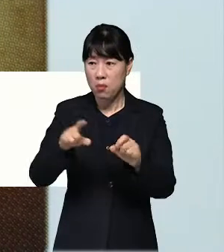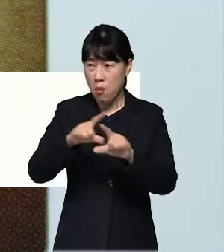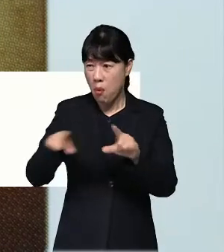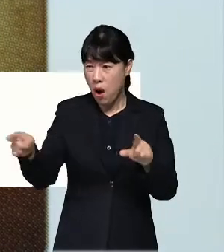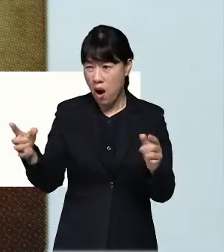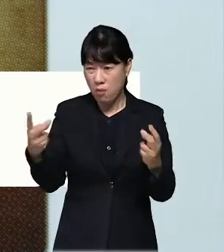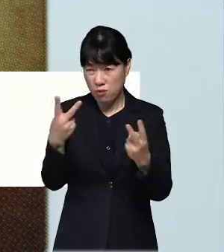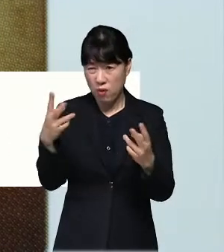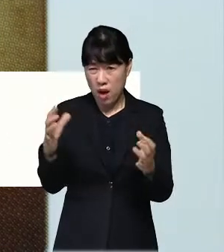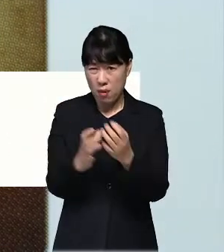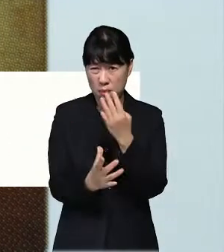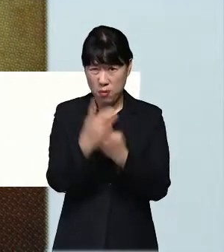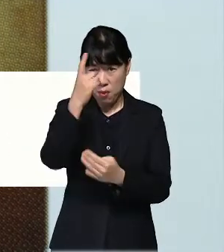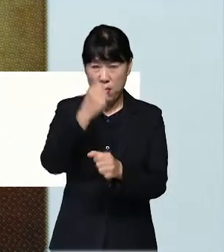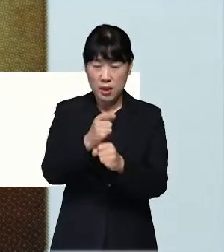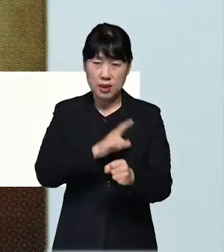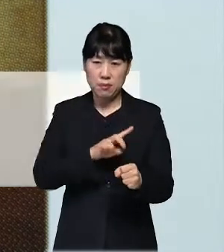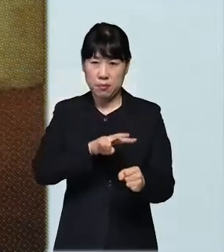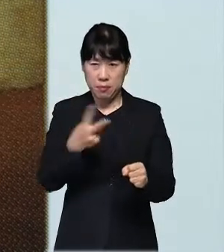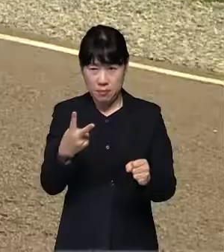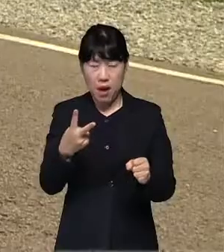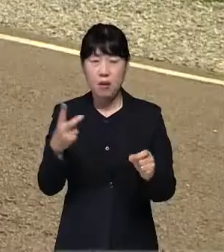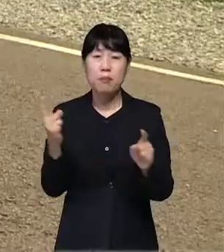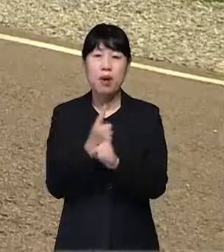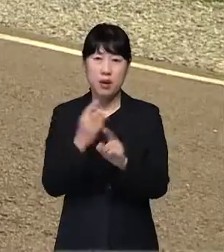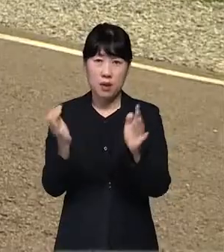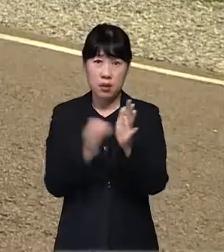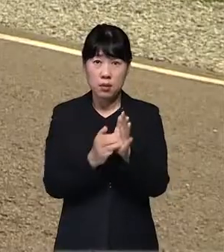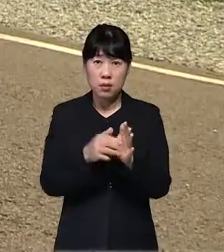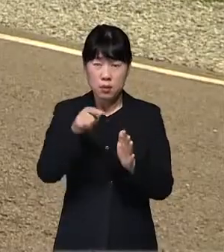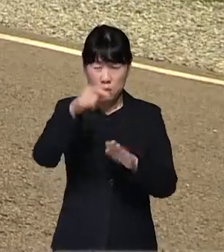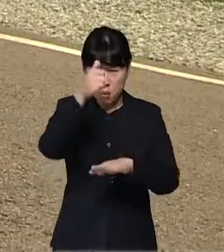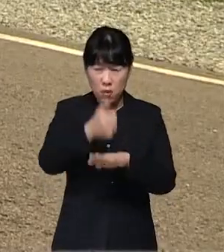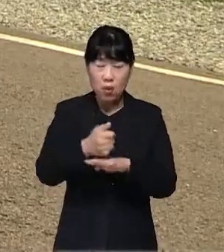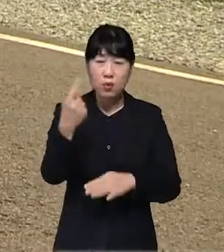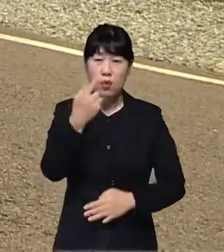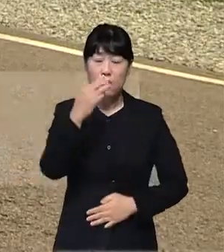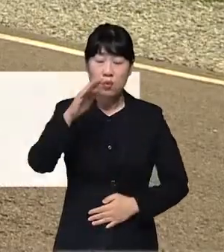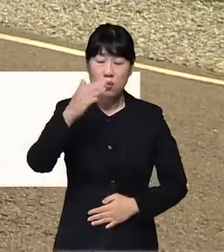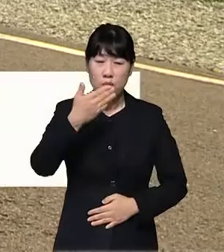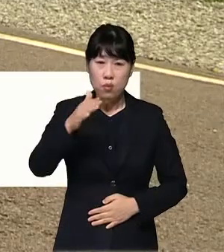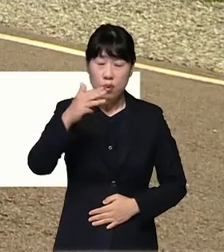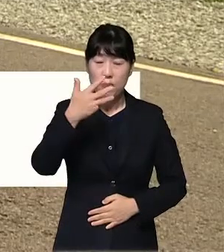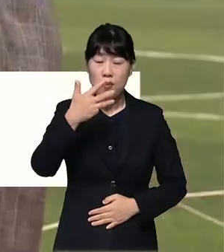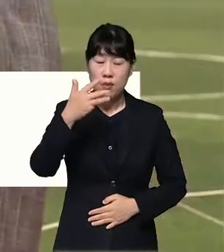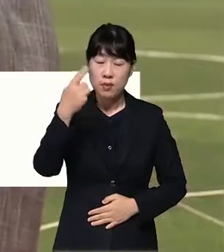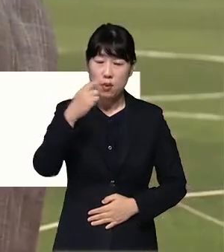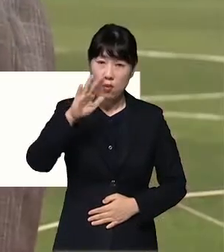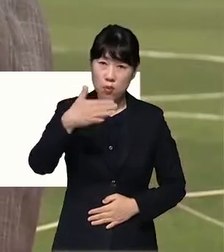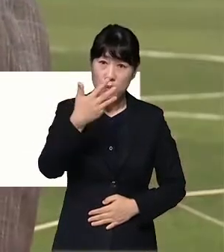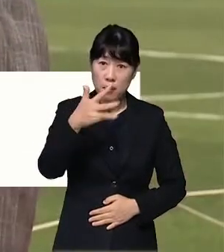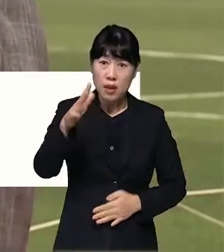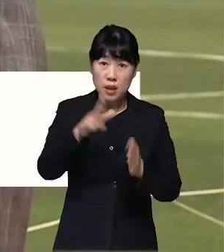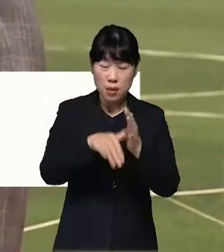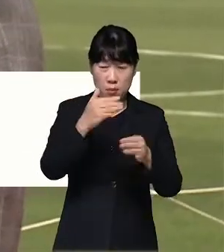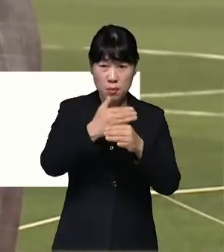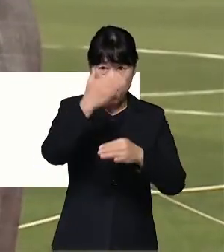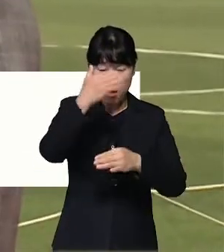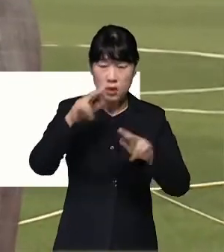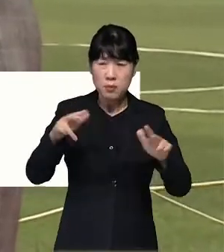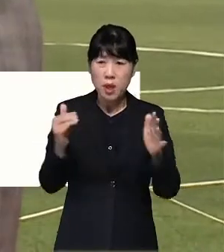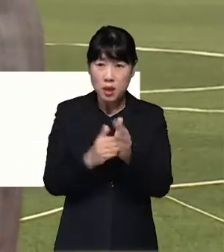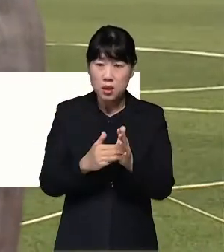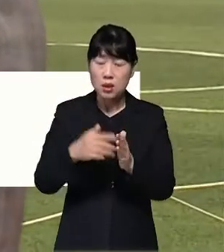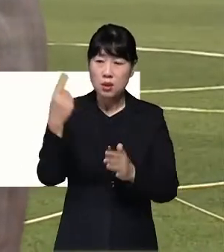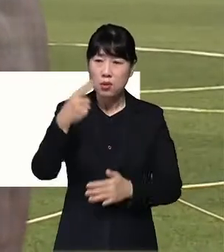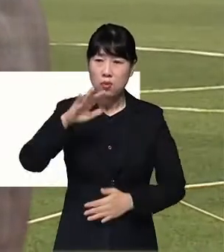라는 이름으로 재 개교 시켰습니다 그 결과 1908년 개교한 학교인데 도 지금껏 1920년